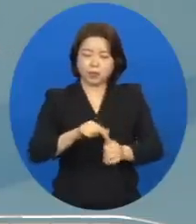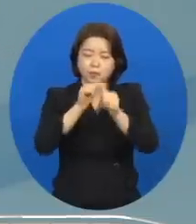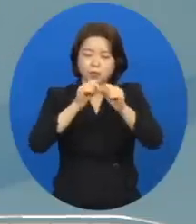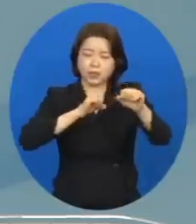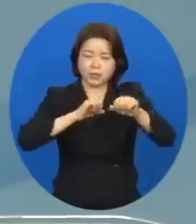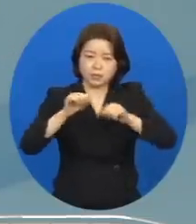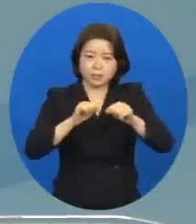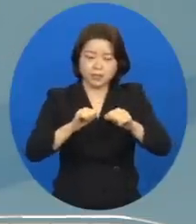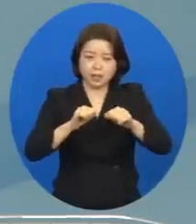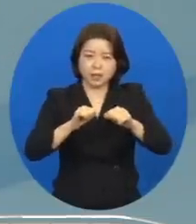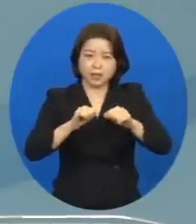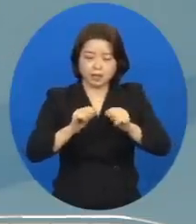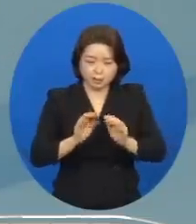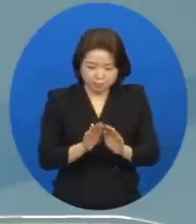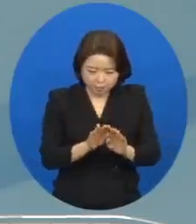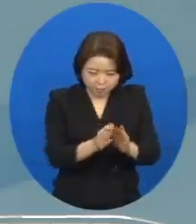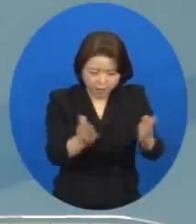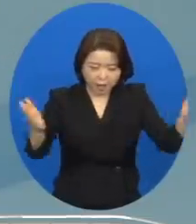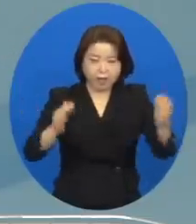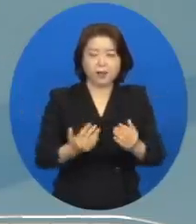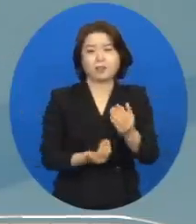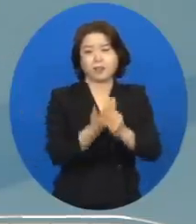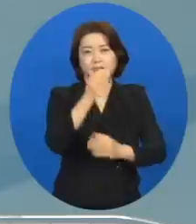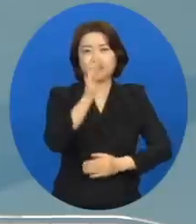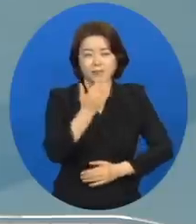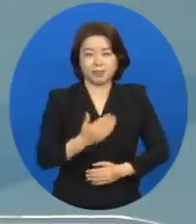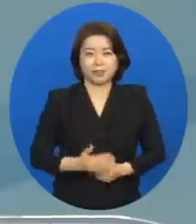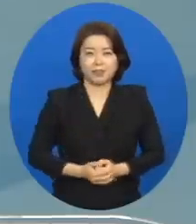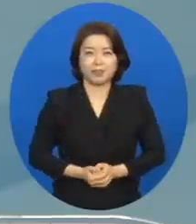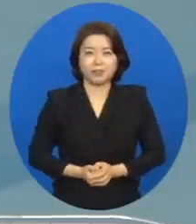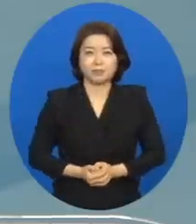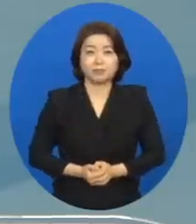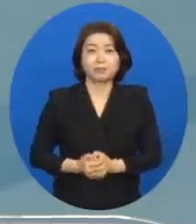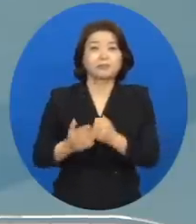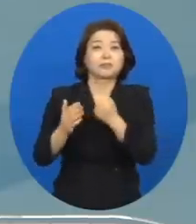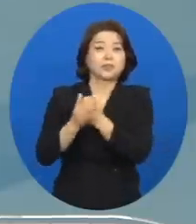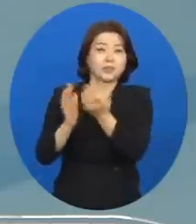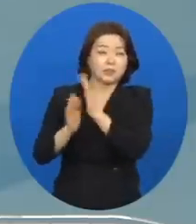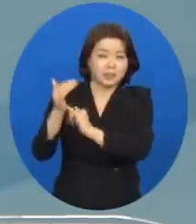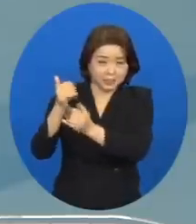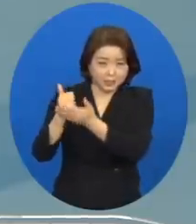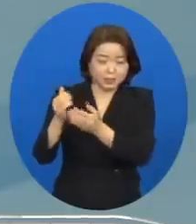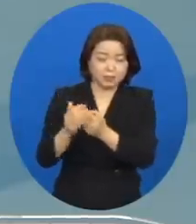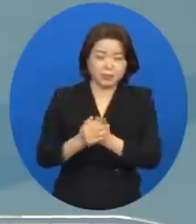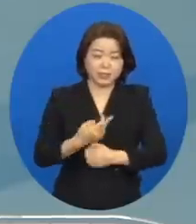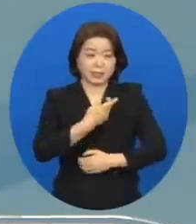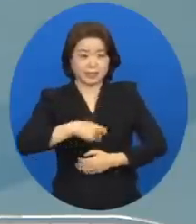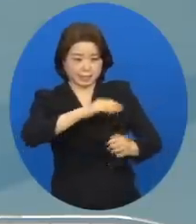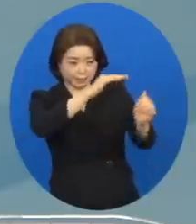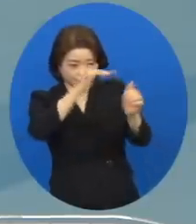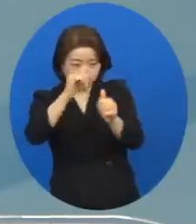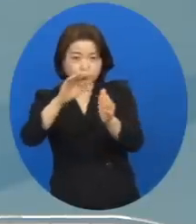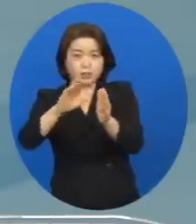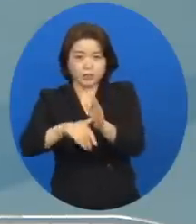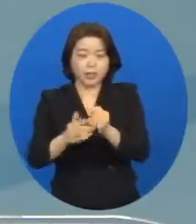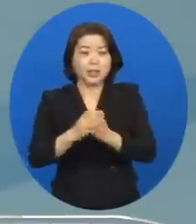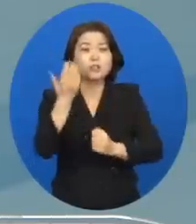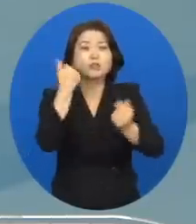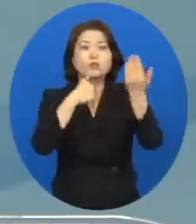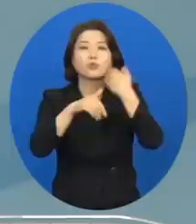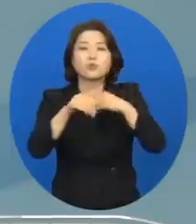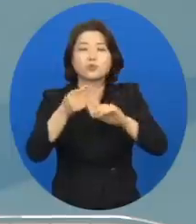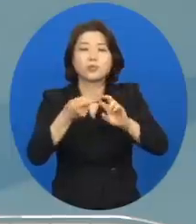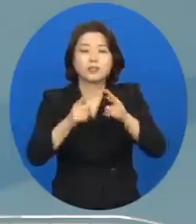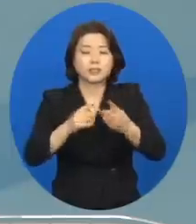역사가 일어나게 된다는 겁니다. 그래서 예수님께서 제자를 부르실 때 누구든지